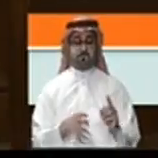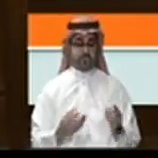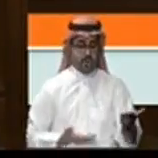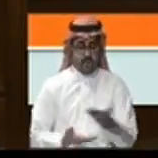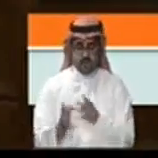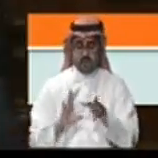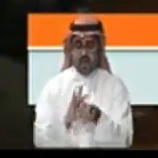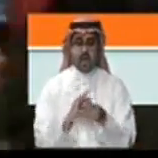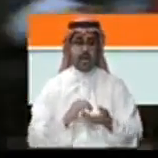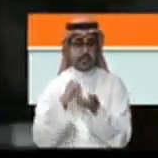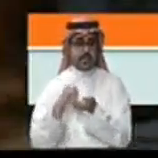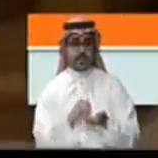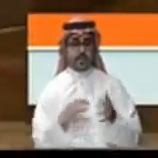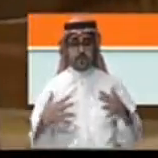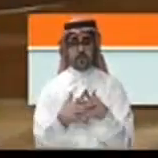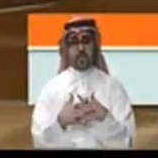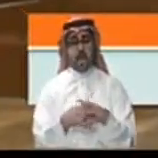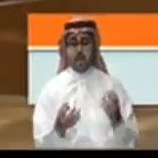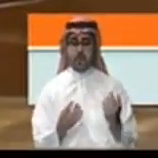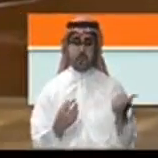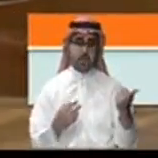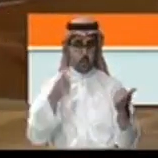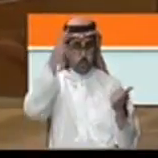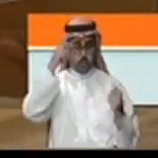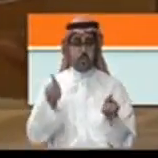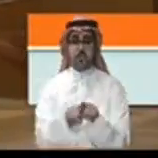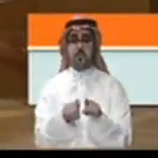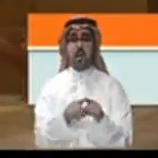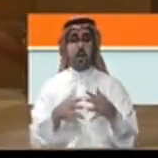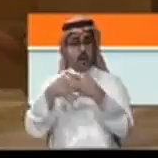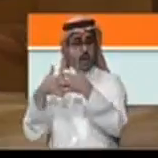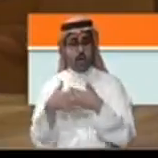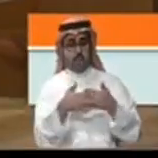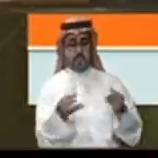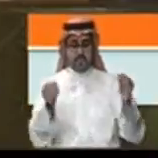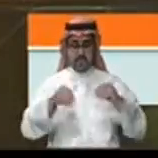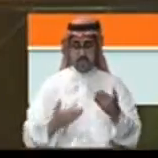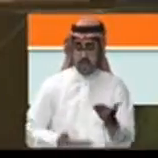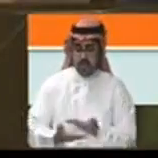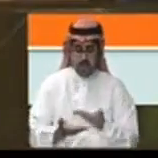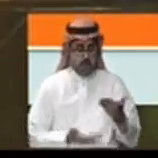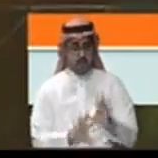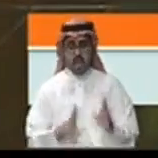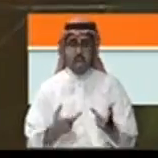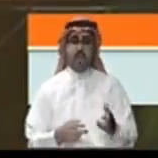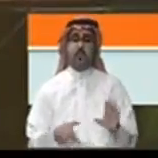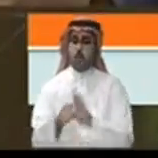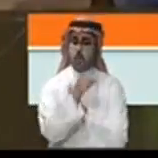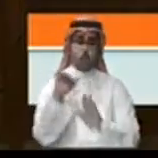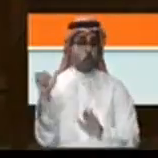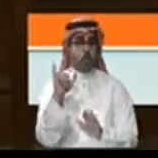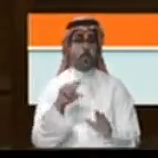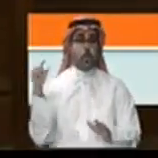استعراض علاقات الصداقة والتعاون بين البلدين ومناقشة مستجدات القضايا الإقليمية